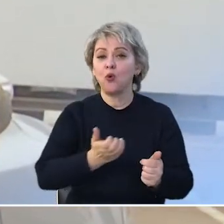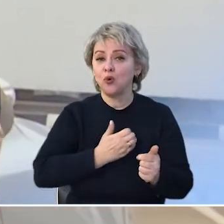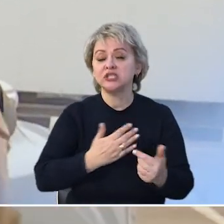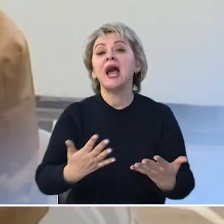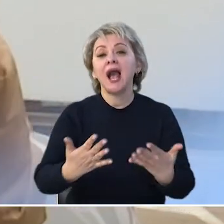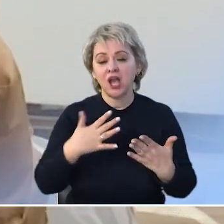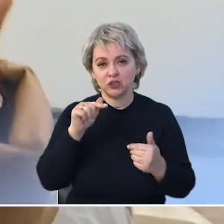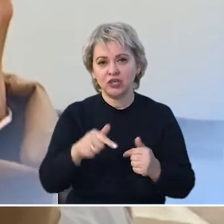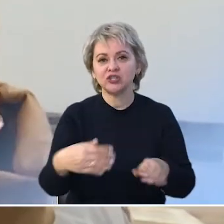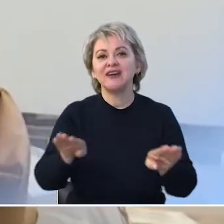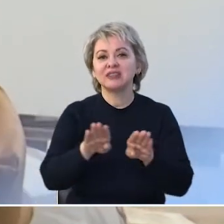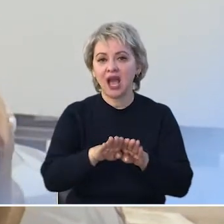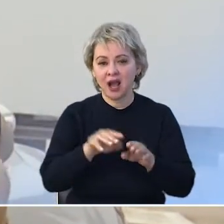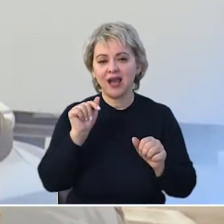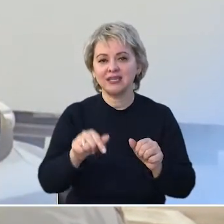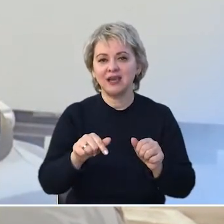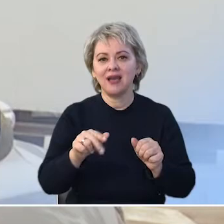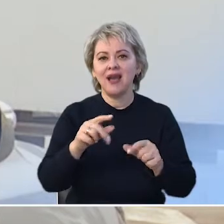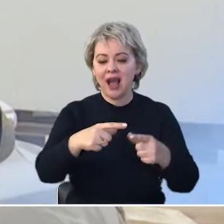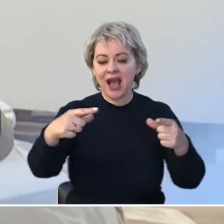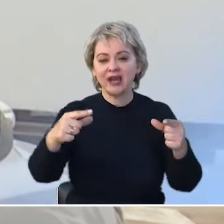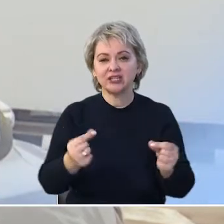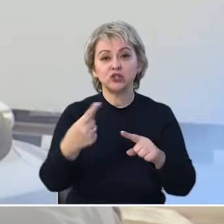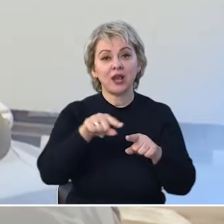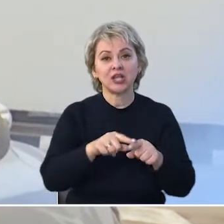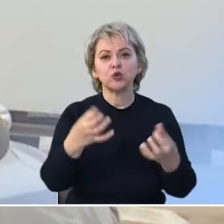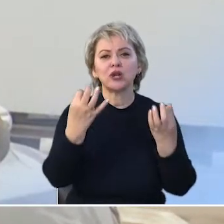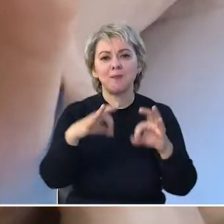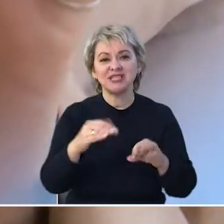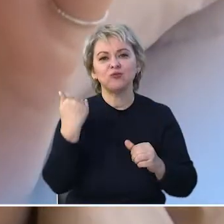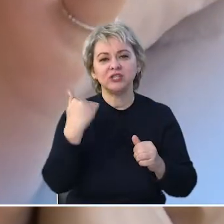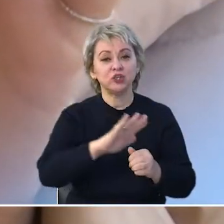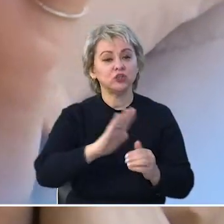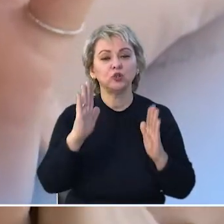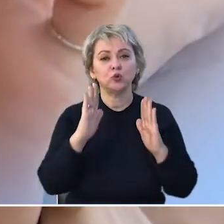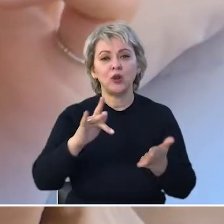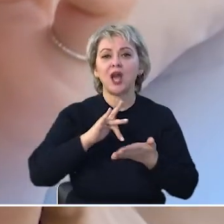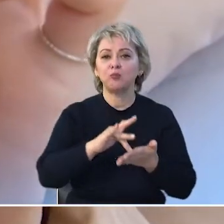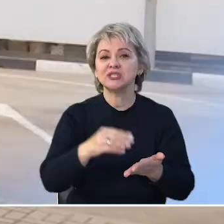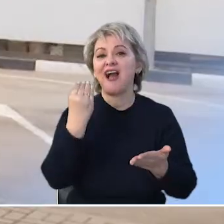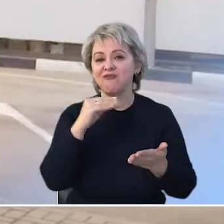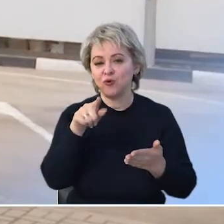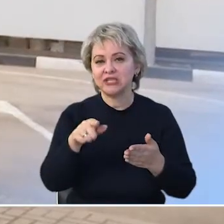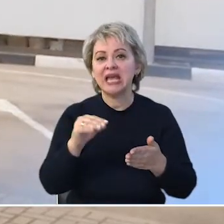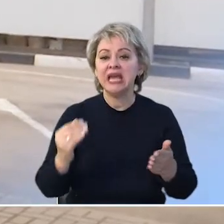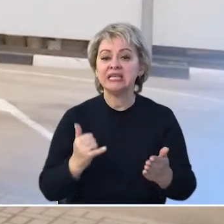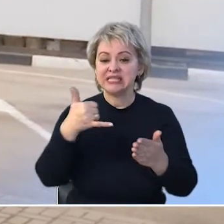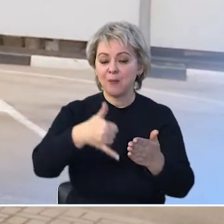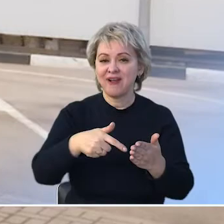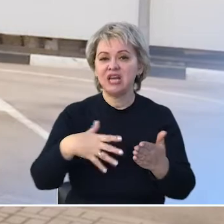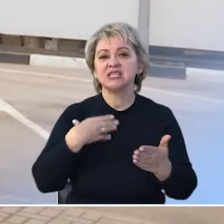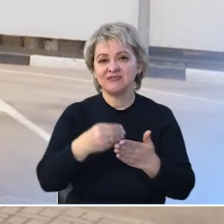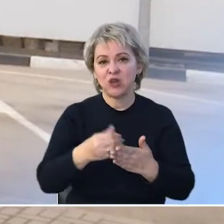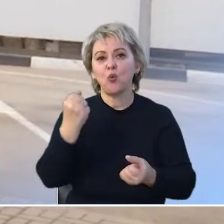И, конечно, вот такая вот карточка, которая позволит тебе не только путешествовать с комфортом, но и заправлять